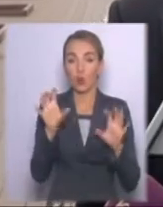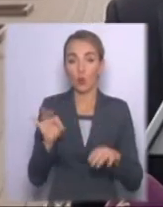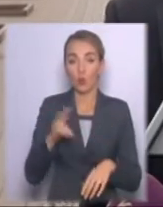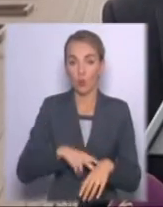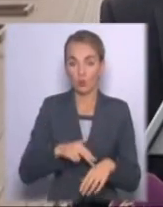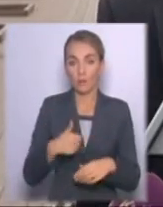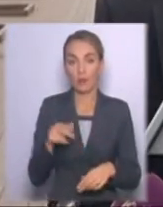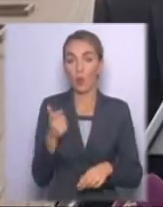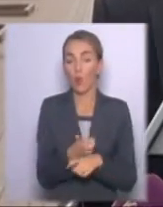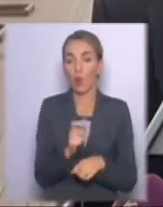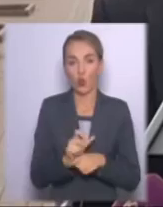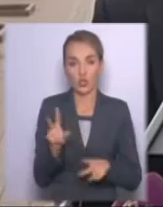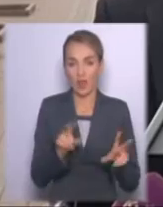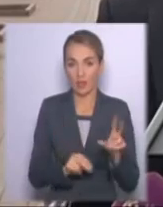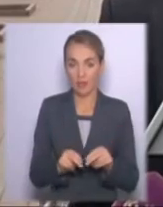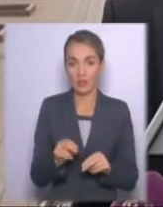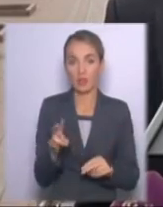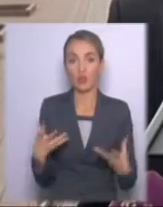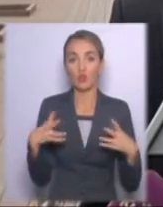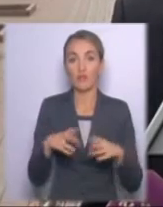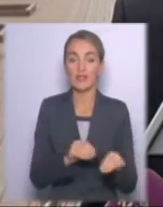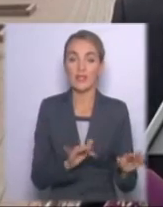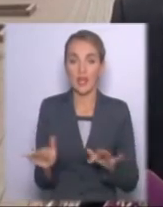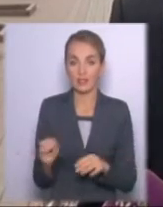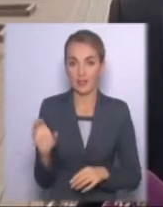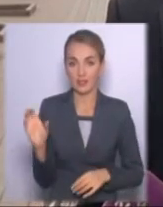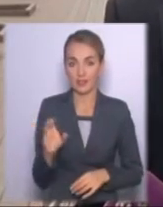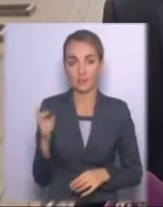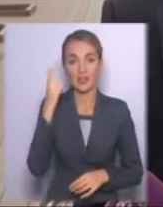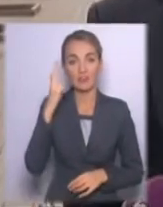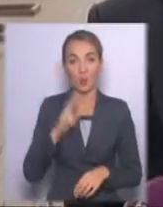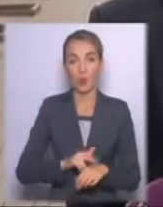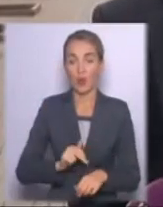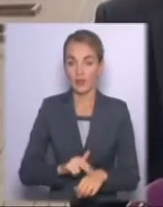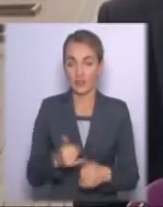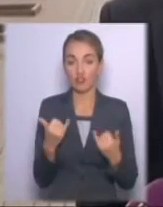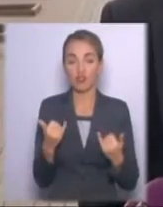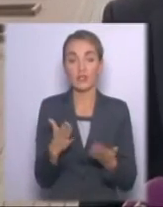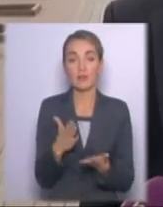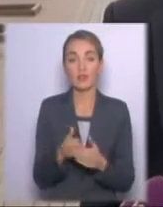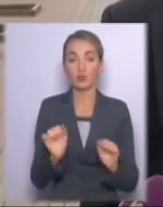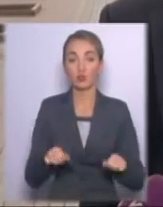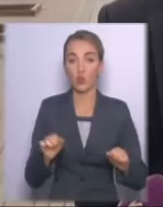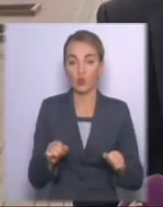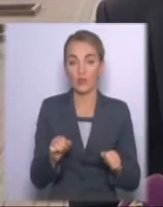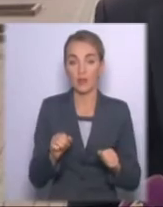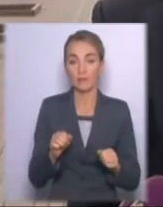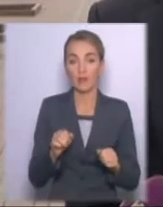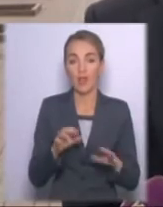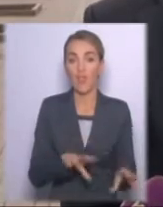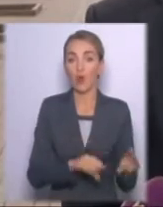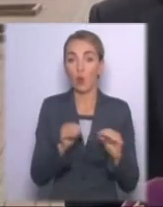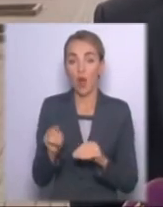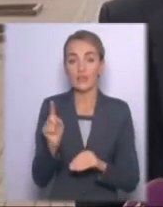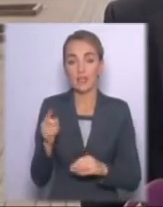дуже сподіваємося на спільні дії з київською поліцією. Зараз є можливість евакуації тих